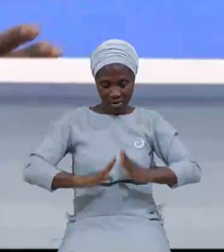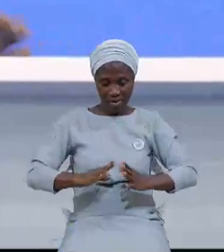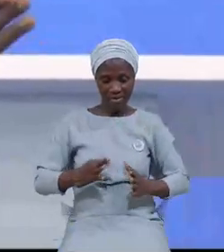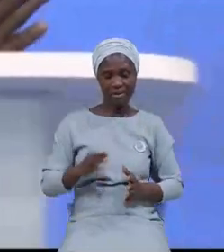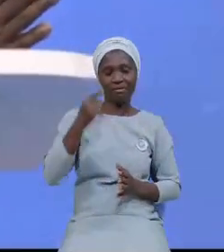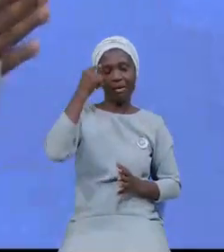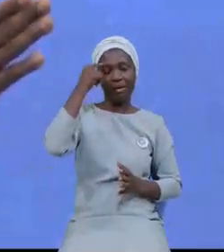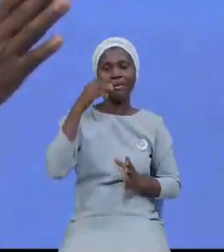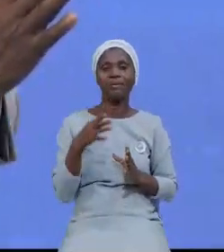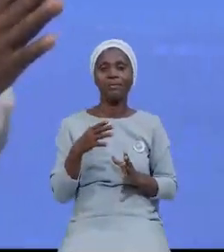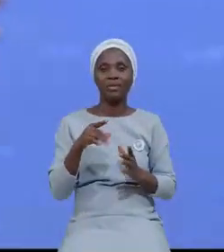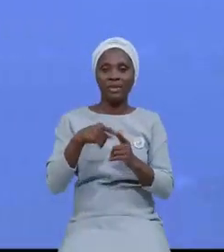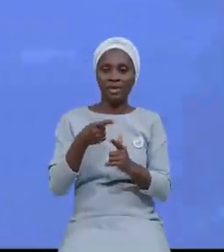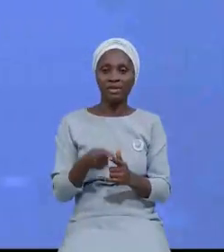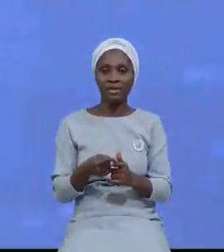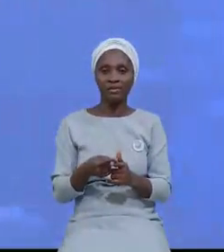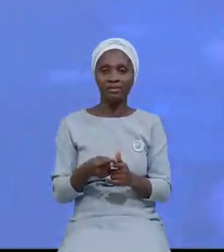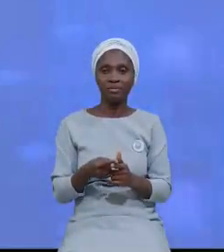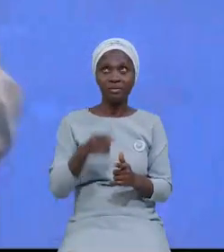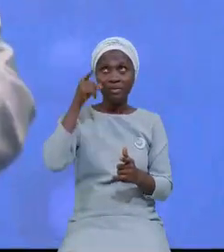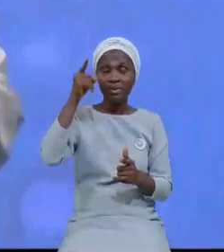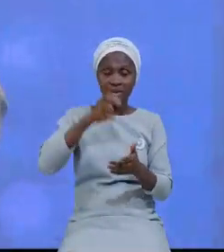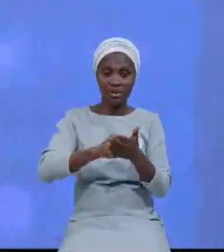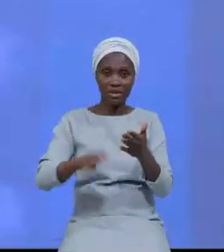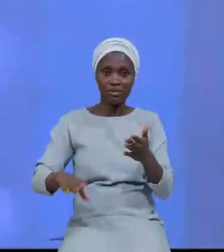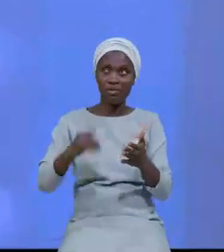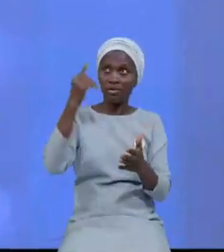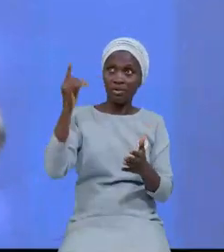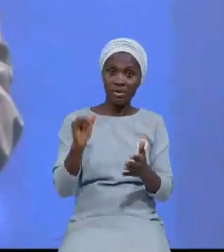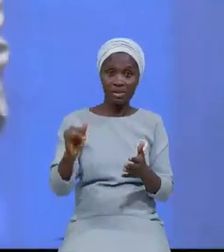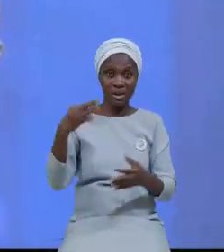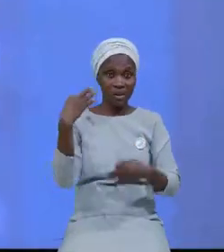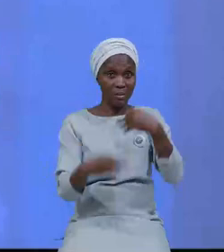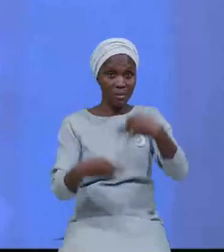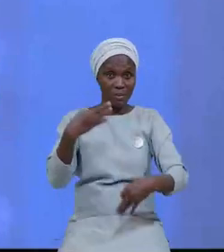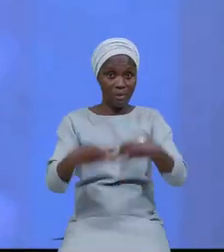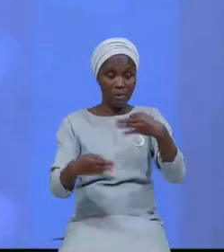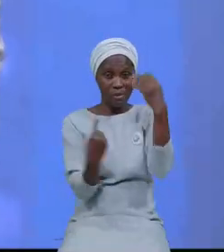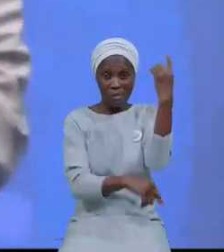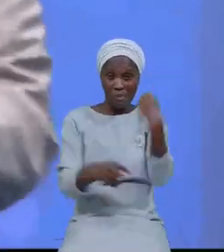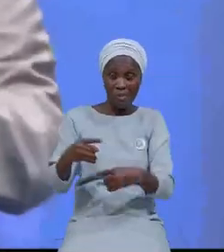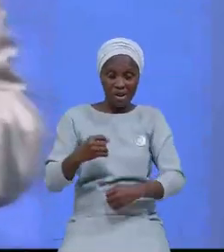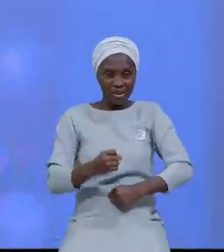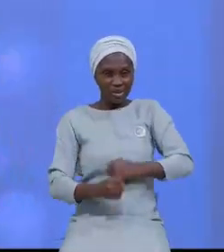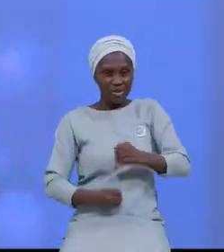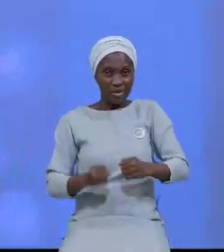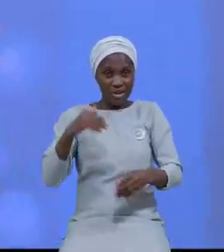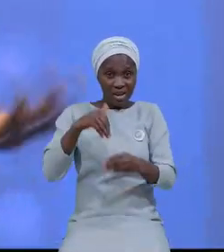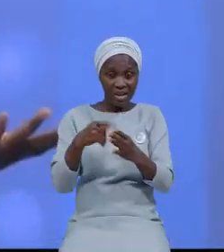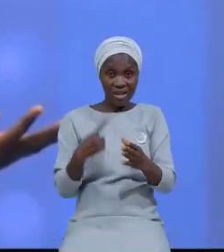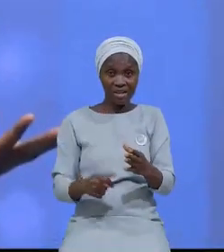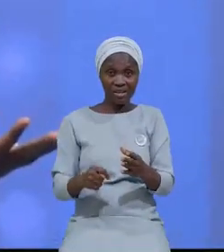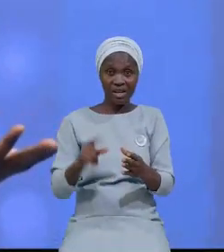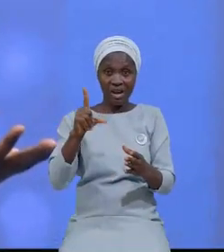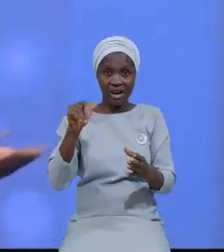la paix du cœur maintenant il a ôté le châtiment éternel la punition éternel dans la la